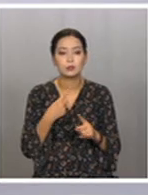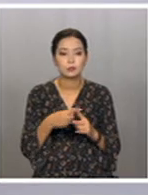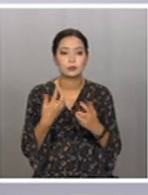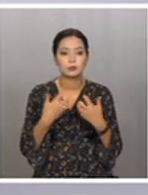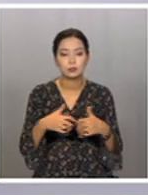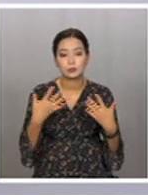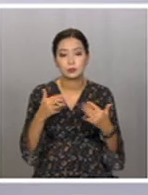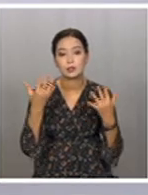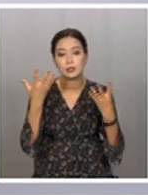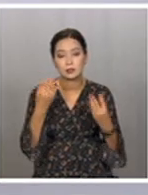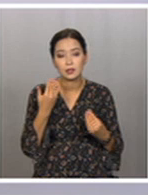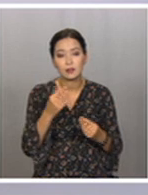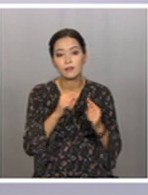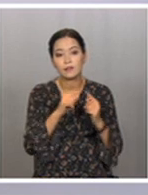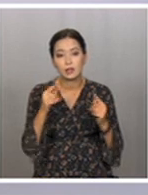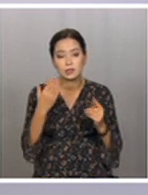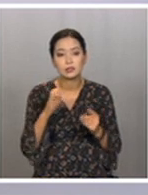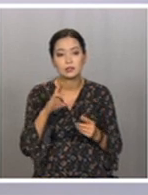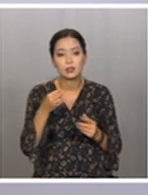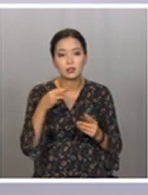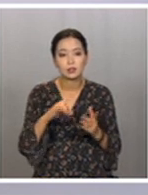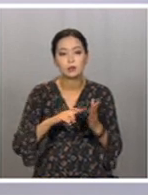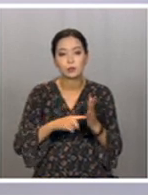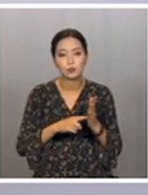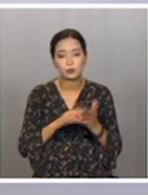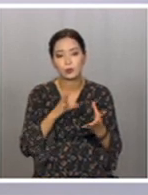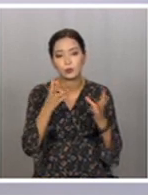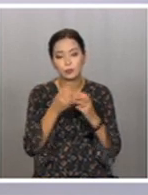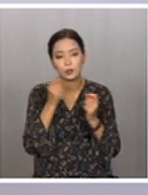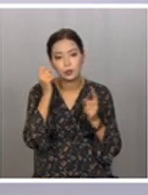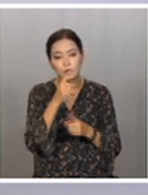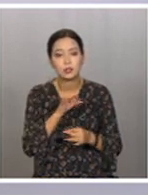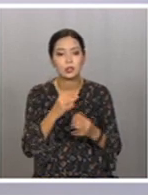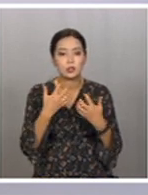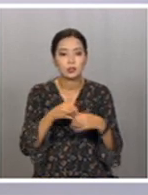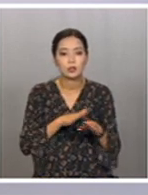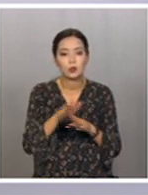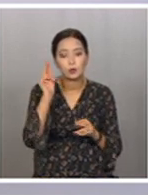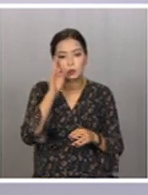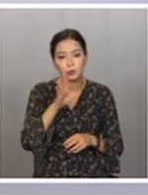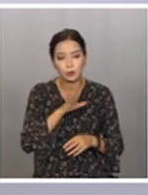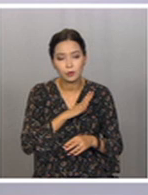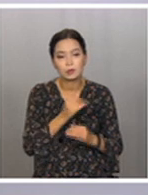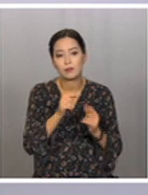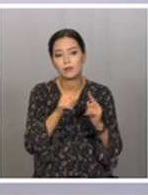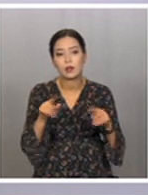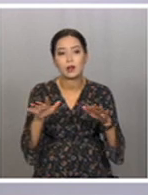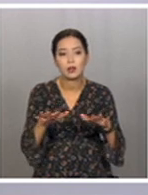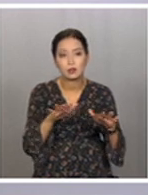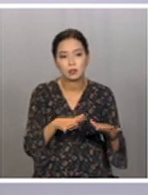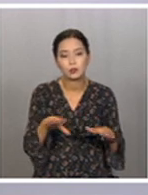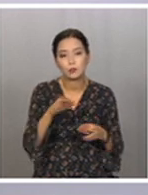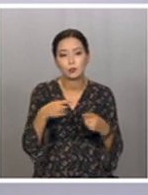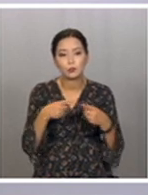Бүгінгі сабақта векторлардың скаляр көбейтіндісін біліп, оны қолдануды үйрендіңіздер. Векторлардың арасындағы бұрышты